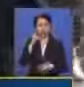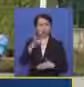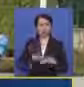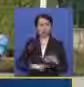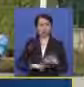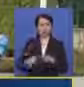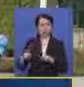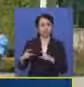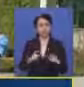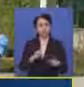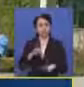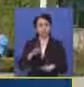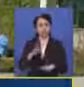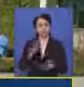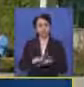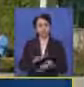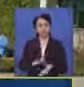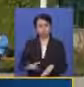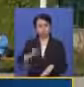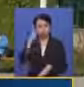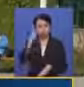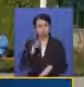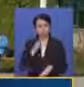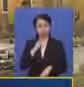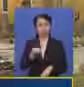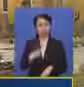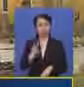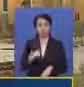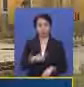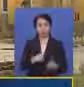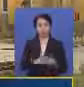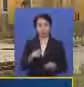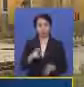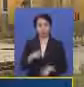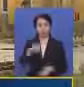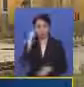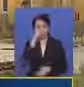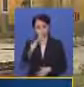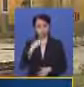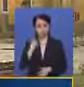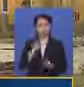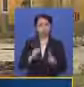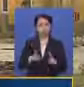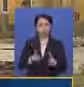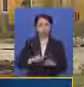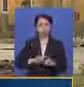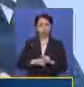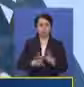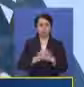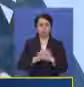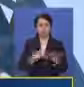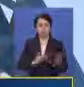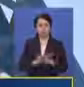о гарантированном трансферте из Национального фонда Республики Казахстан на 2020-2022 годы. Согласно